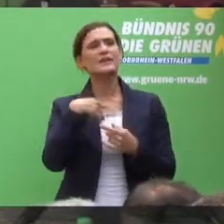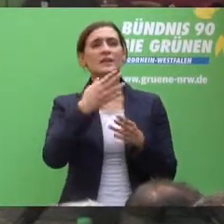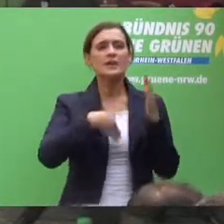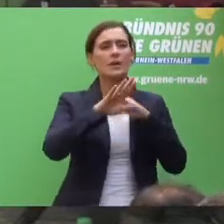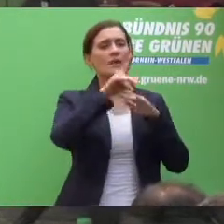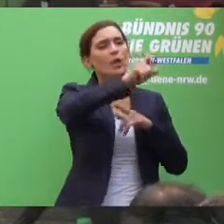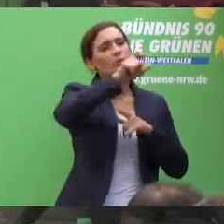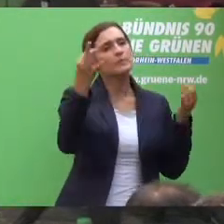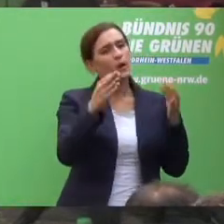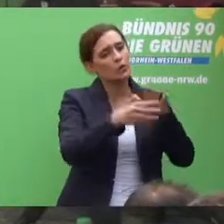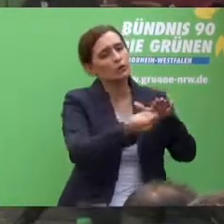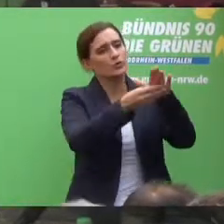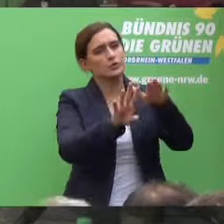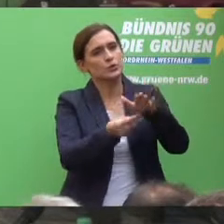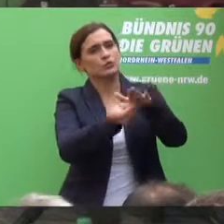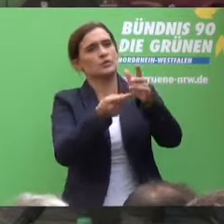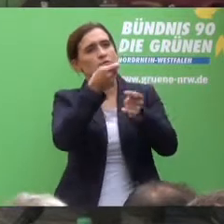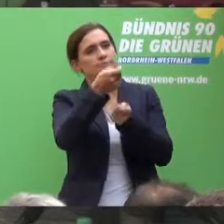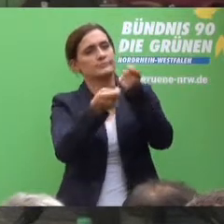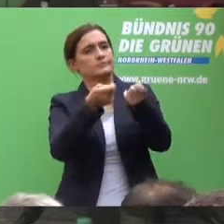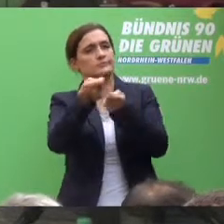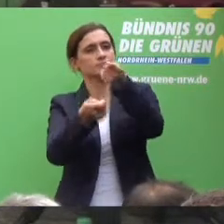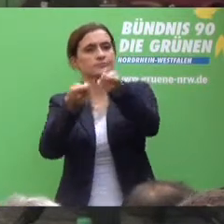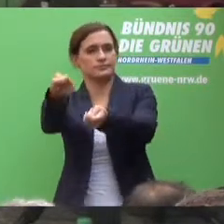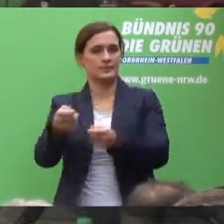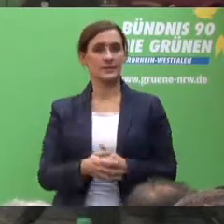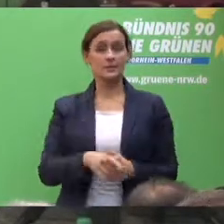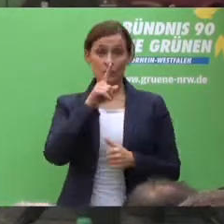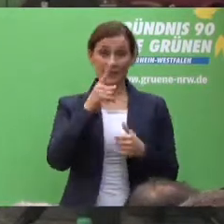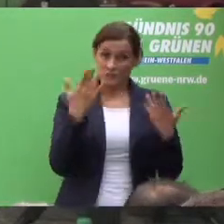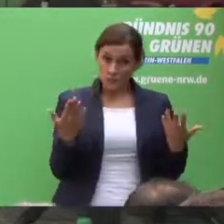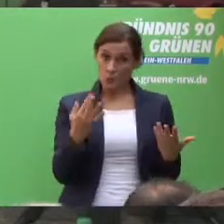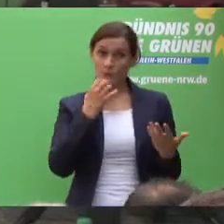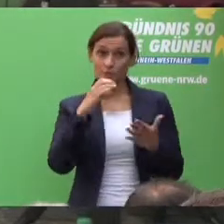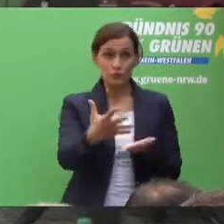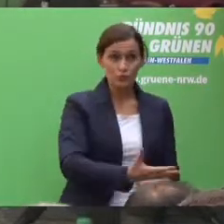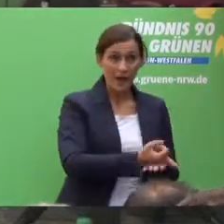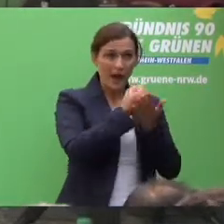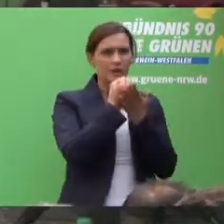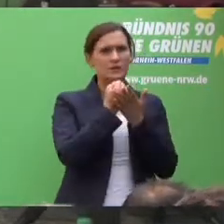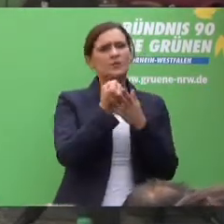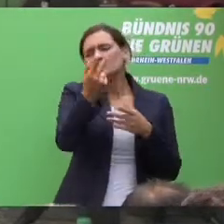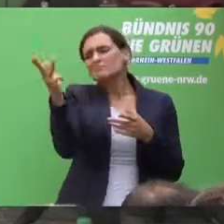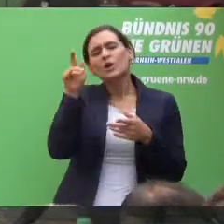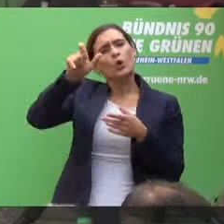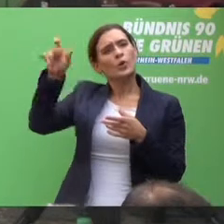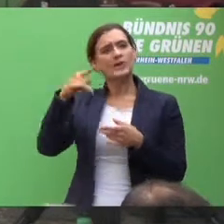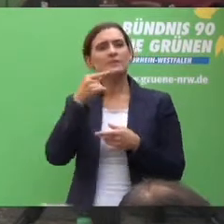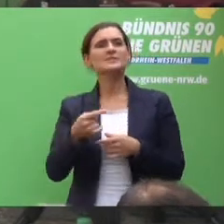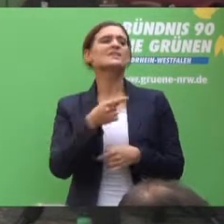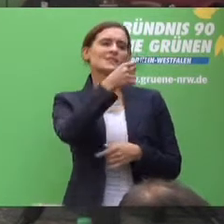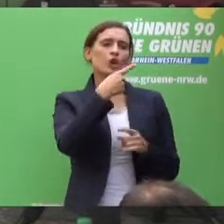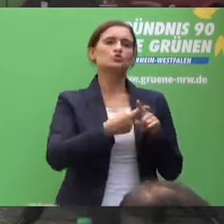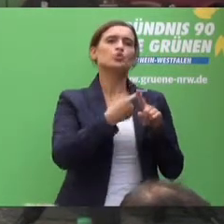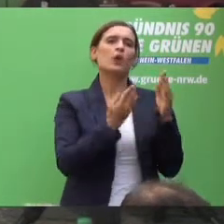muss. Und diejenigen, die so sparen wollen, die werden dann von einigen Leuten bezeichnet, sie seien